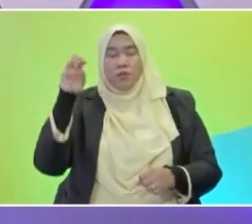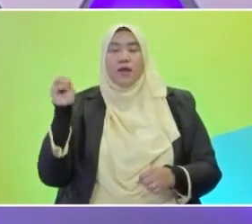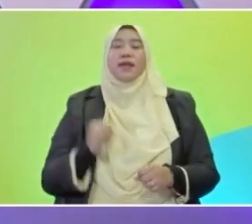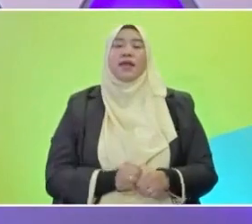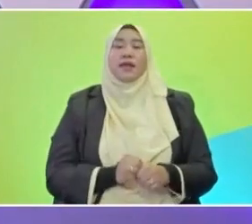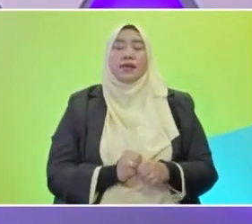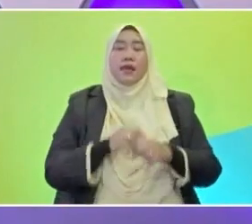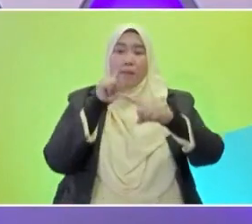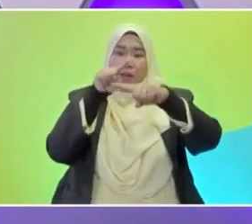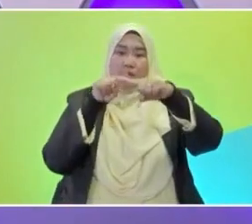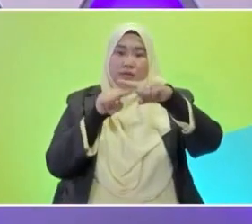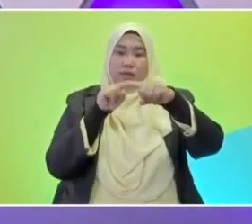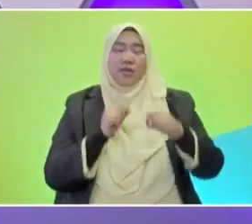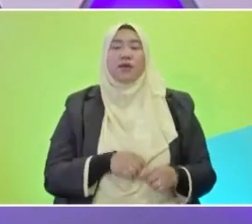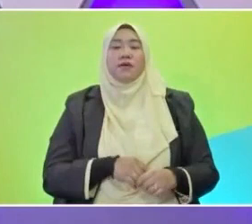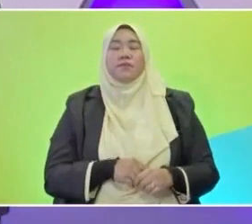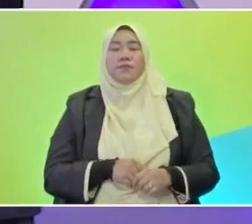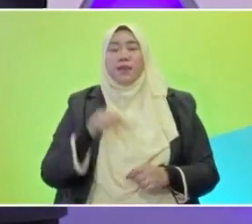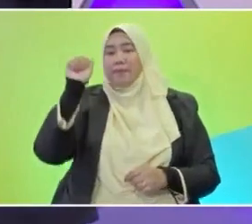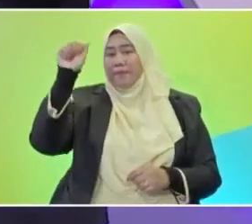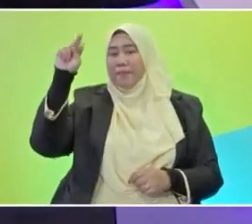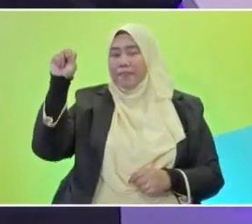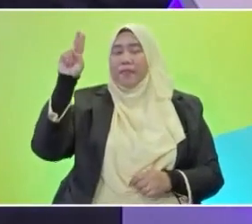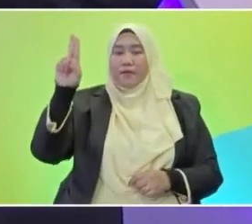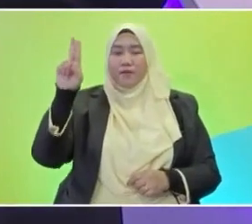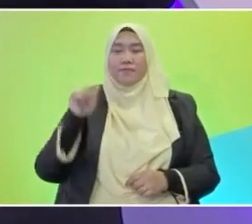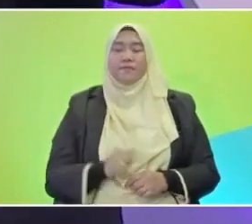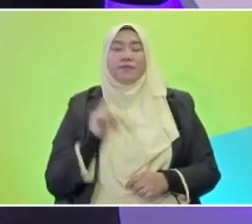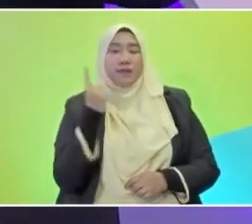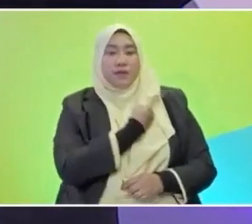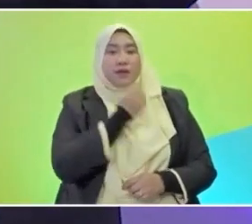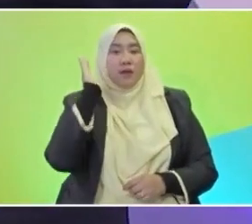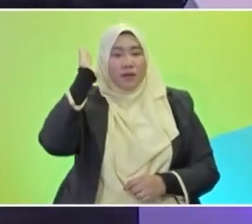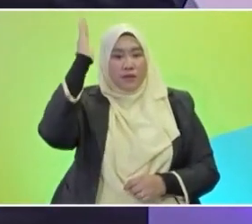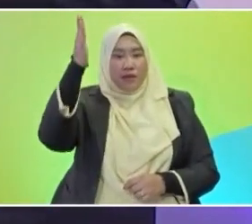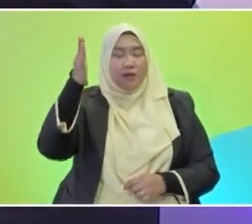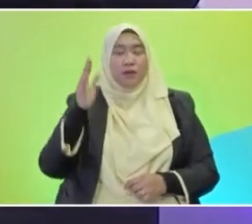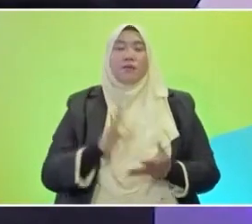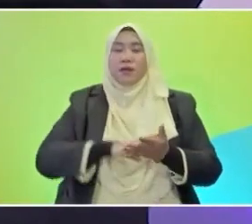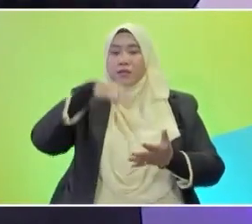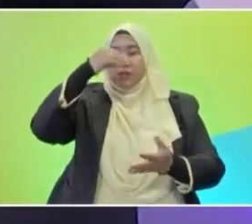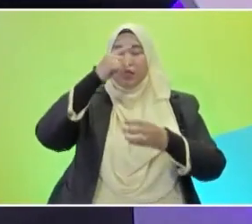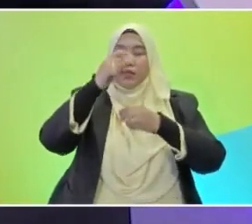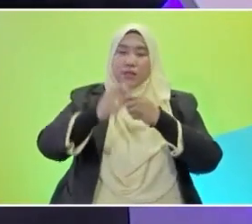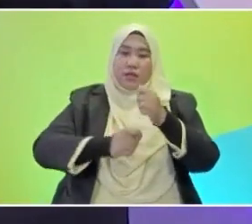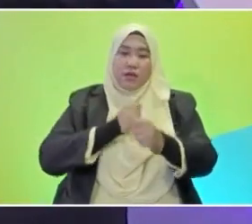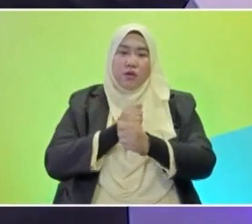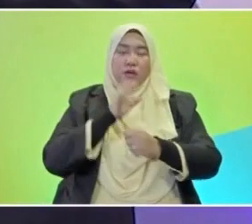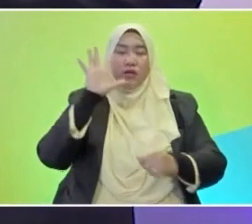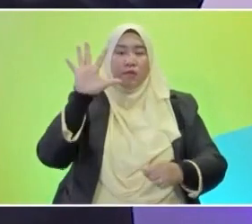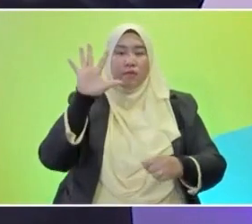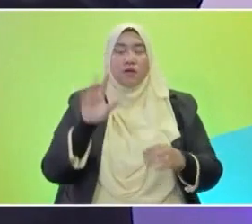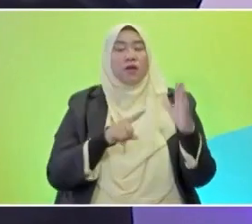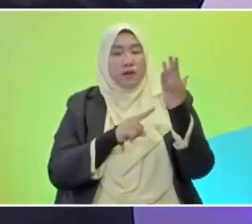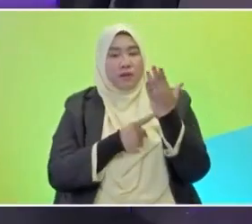anu melibatkan anu Oke dan di sini kita akan belajar berkaitan dengan tahun 5 dan kita akan bermula dengan